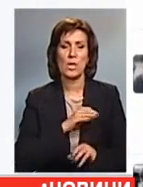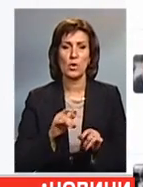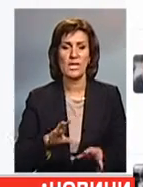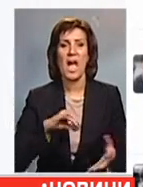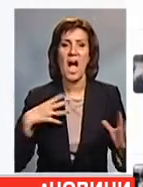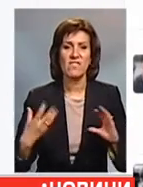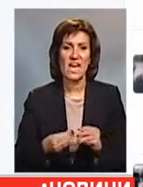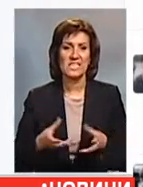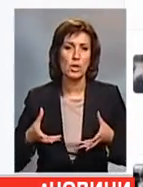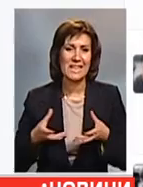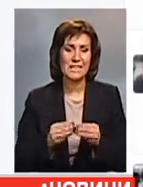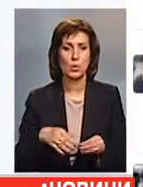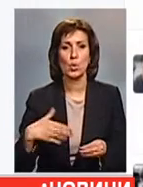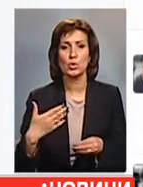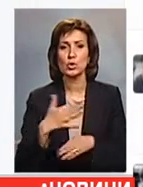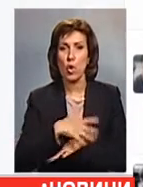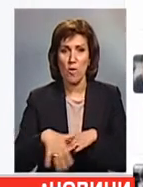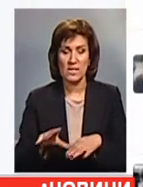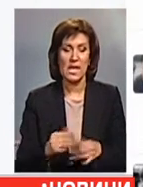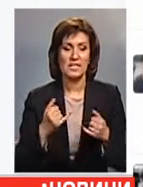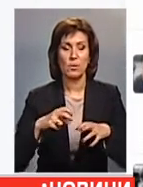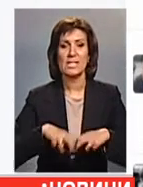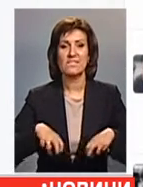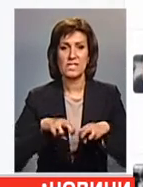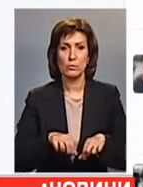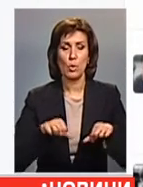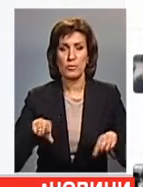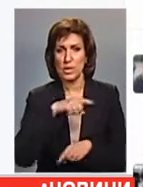а внаслідок тиску ззовні. Сьогодні в слідчому комітеті